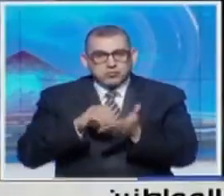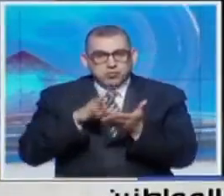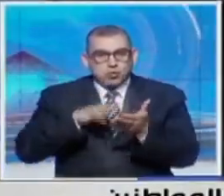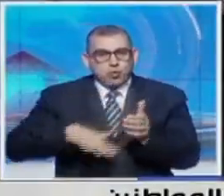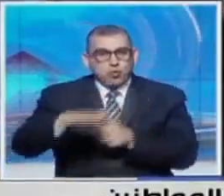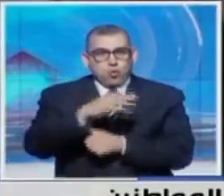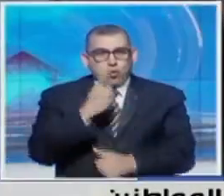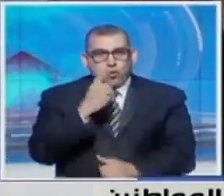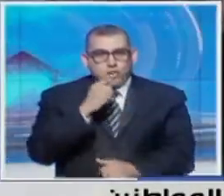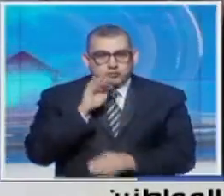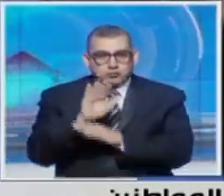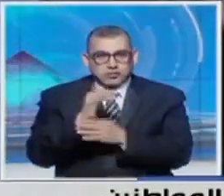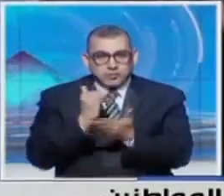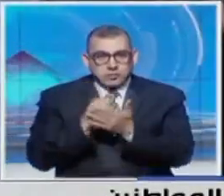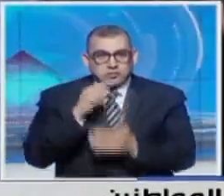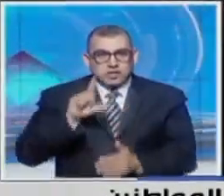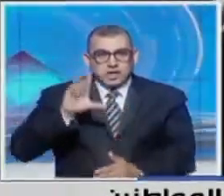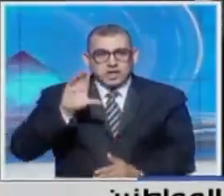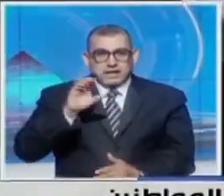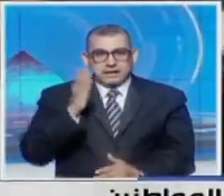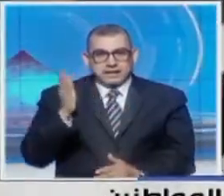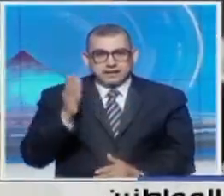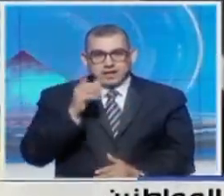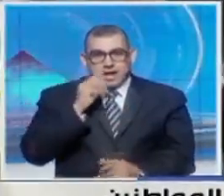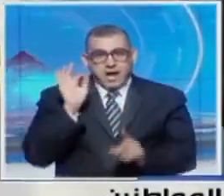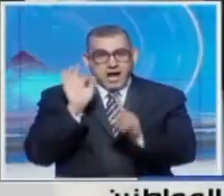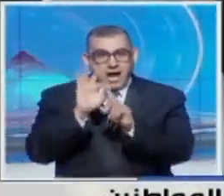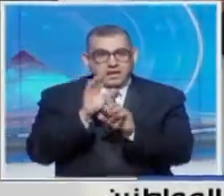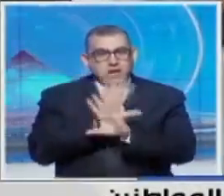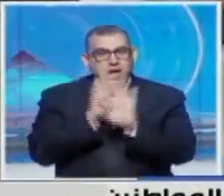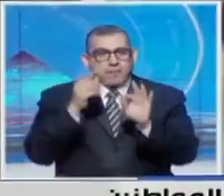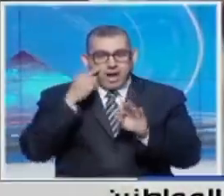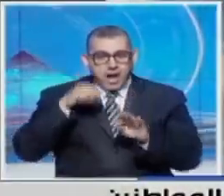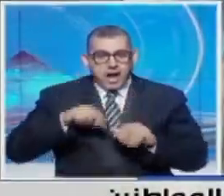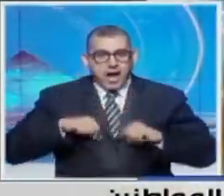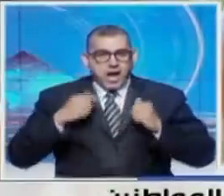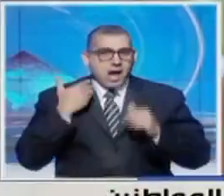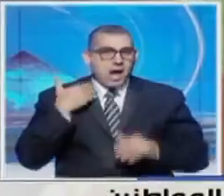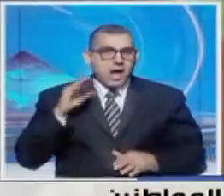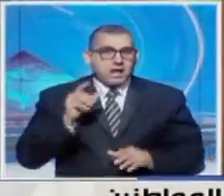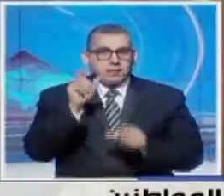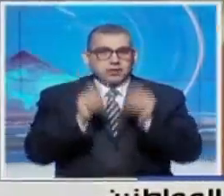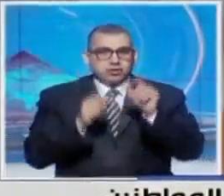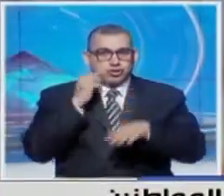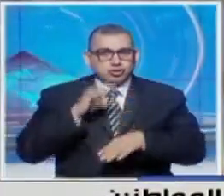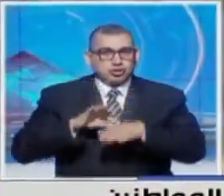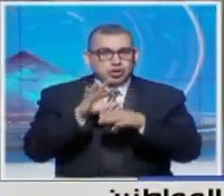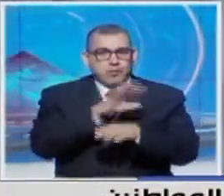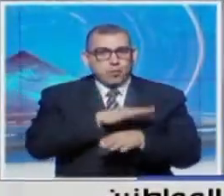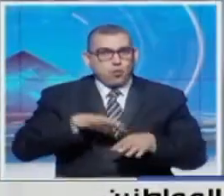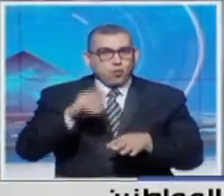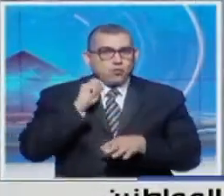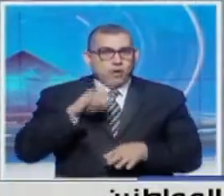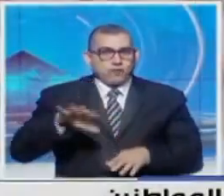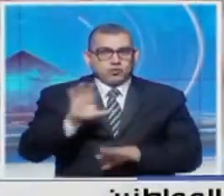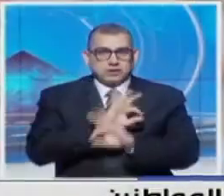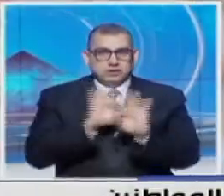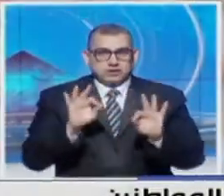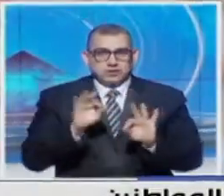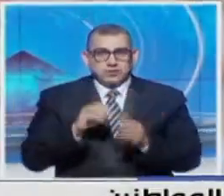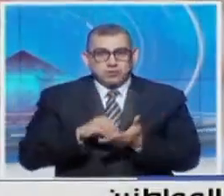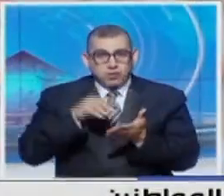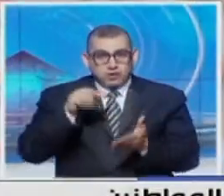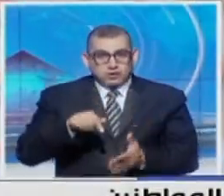كلنا واحد برعاية رئيس الجمهورية بهدف توفير حياة كريمة للمواطنين بكل المحافظات.